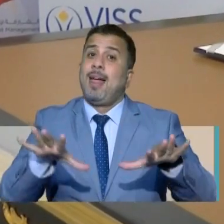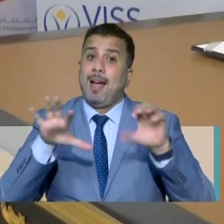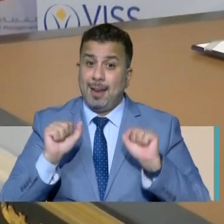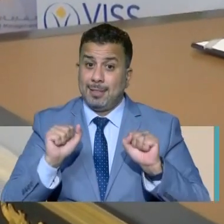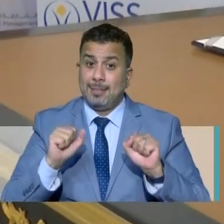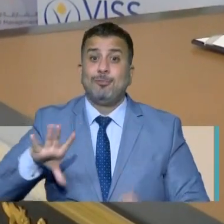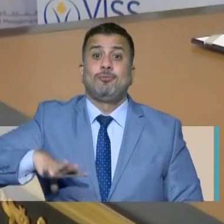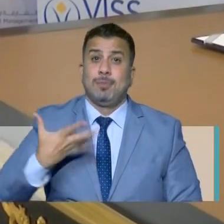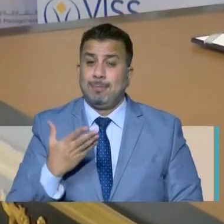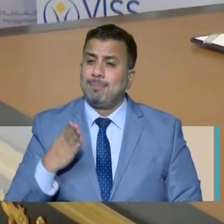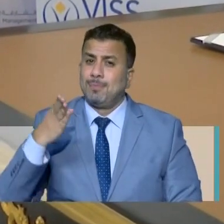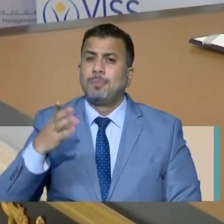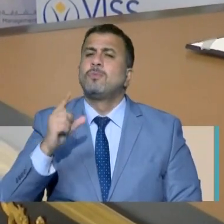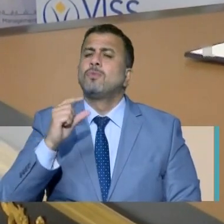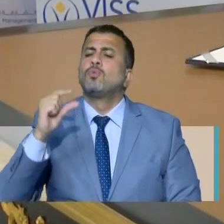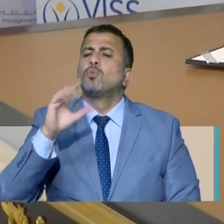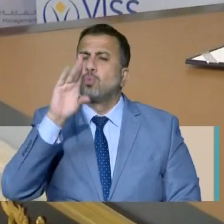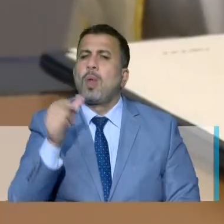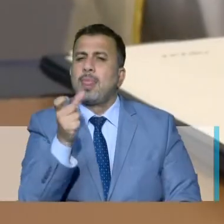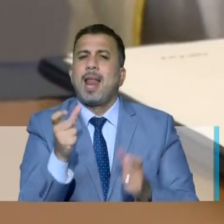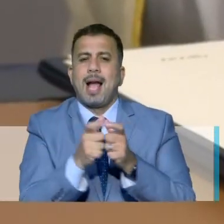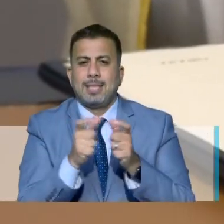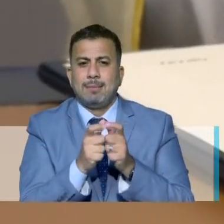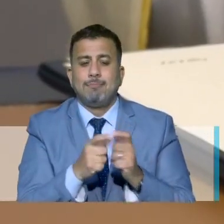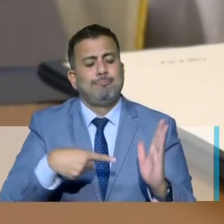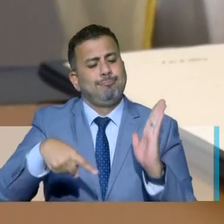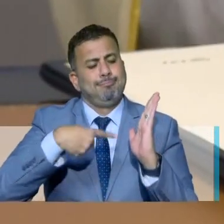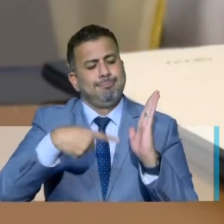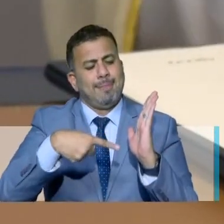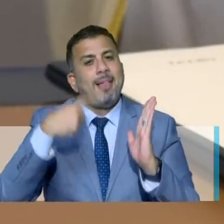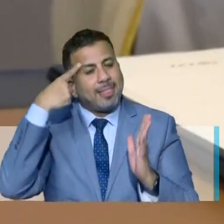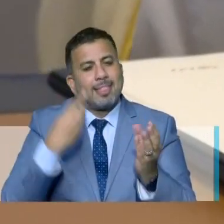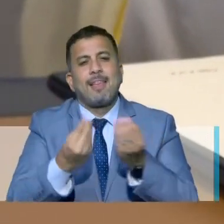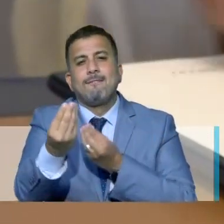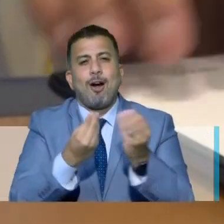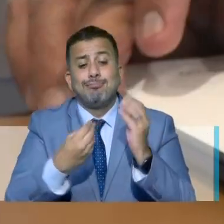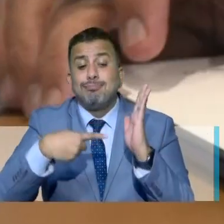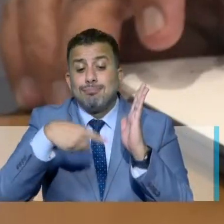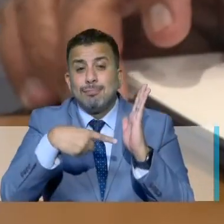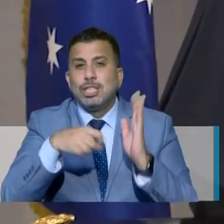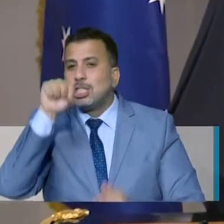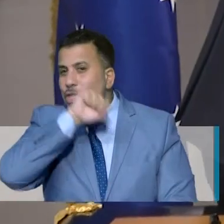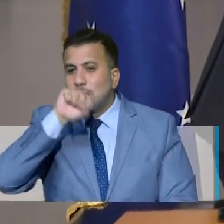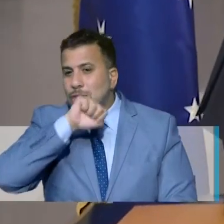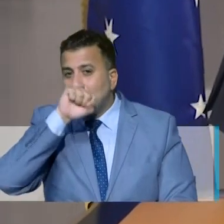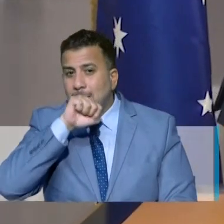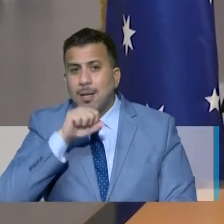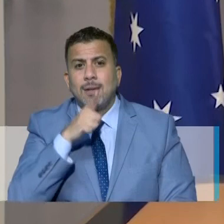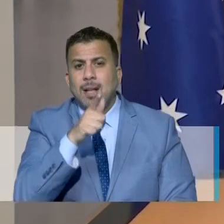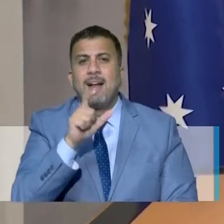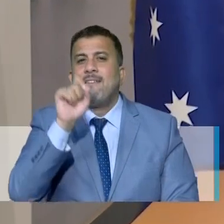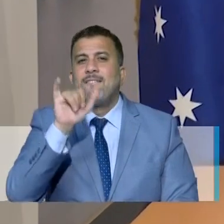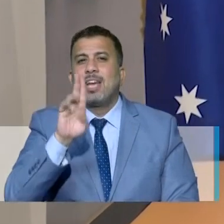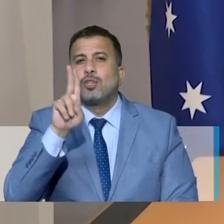ذلك انتقل صاحب السمو الشيخ الدكتور سلطان بن محمد القاسمي لتوقيع مذكره تفاهم بين اماره الشارقه وولايه